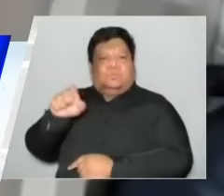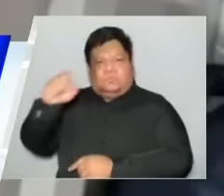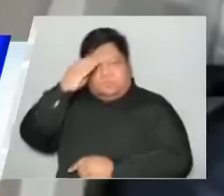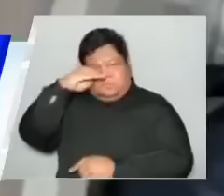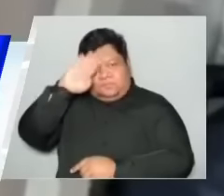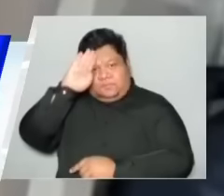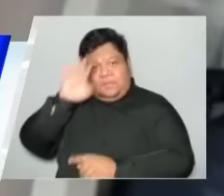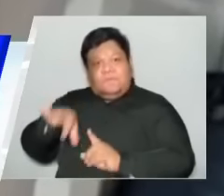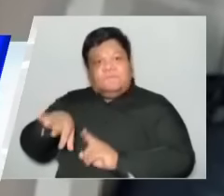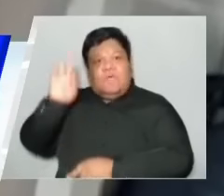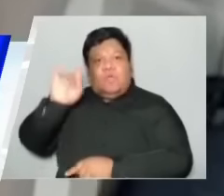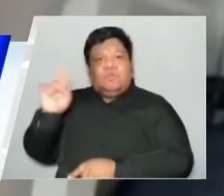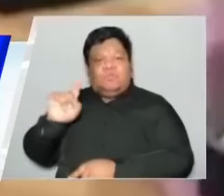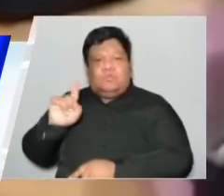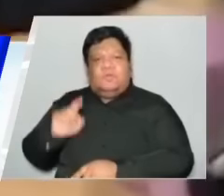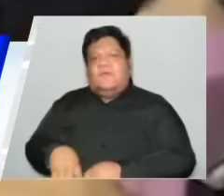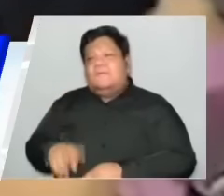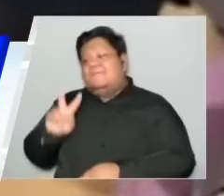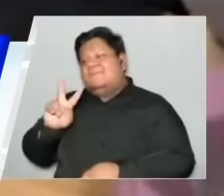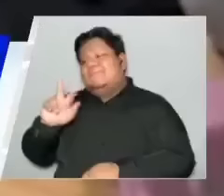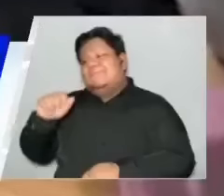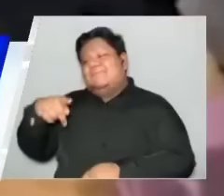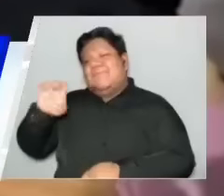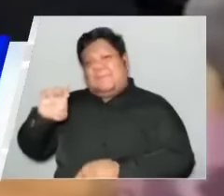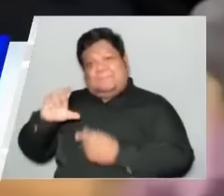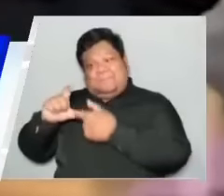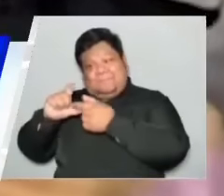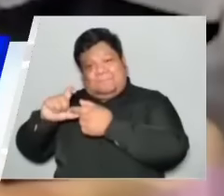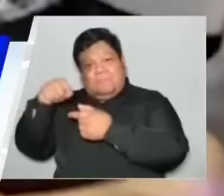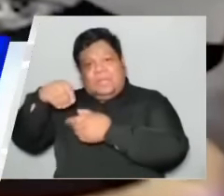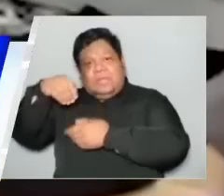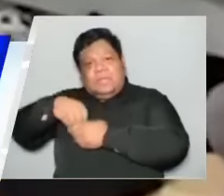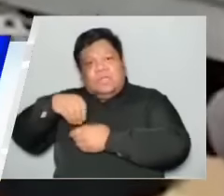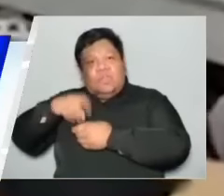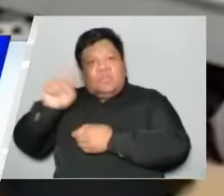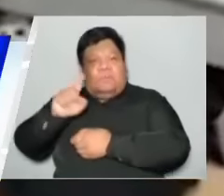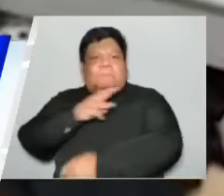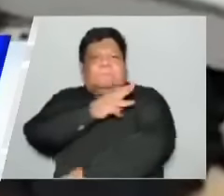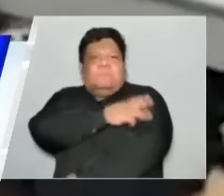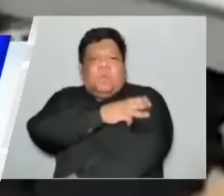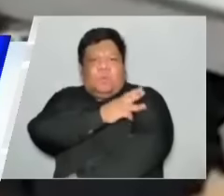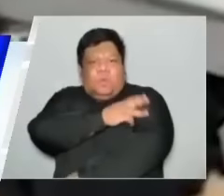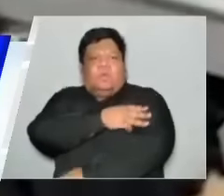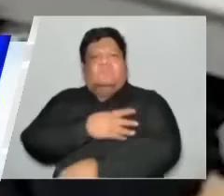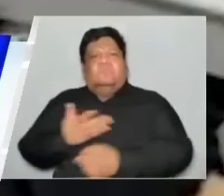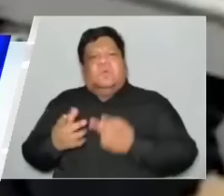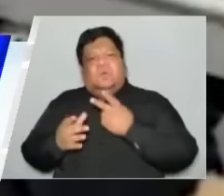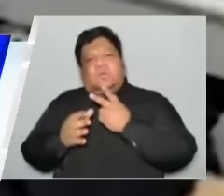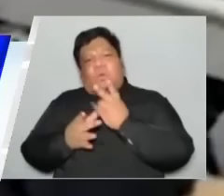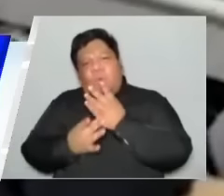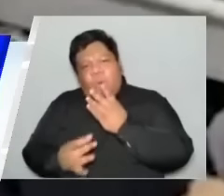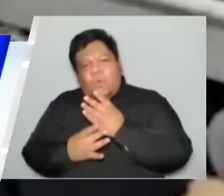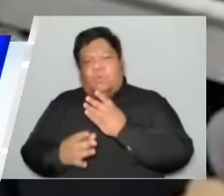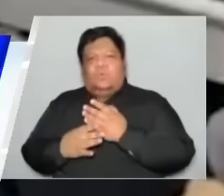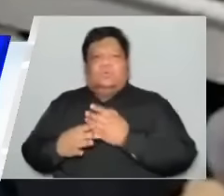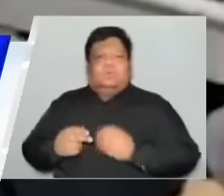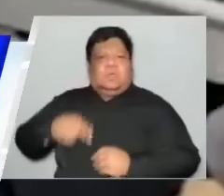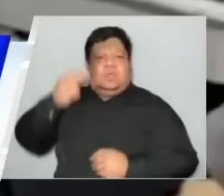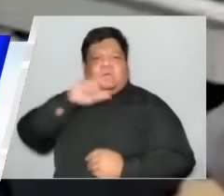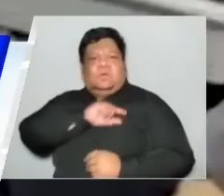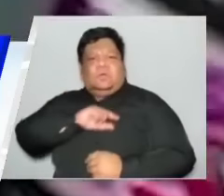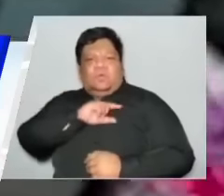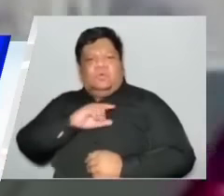vape cartridge na naglalaman ng mga liquid marijuana, marijuana oil at ng high-grade marijuana kush na posibleng mula pa